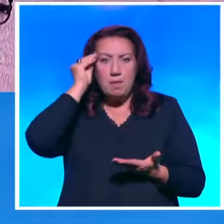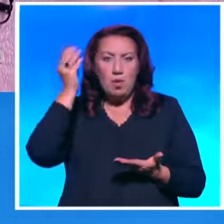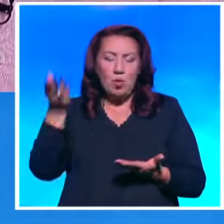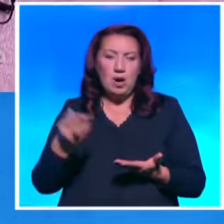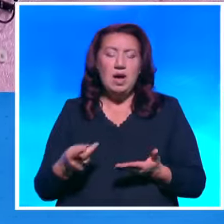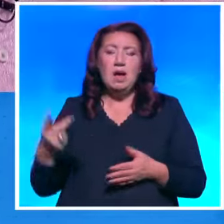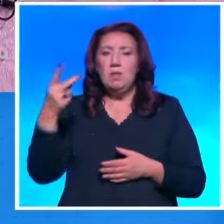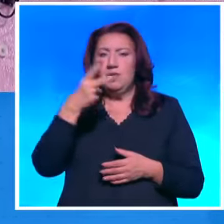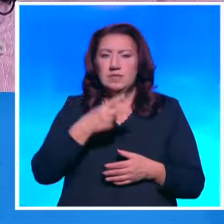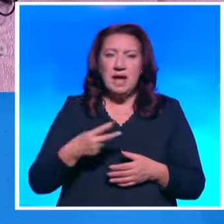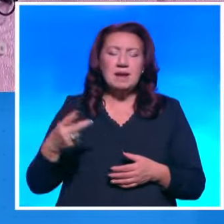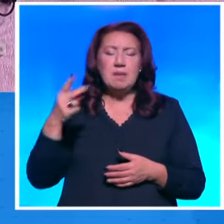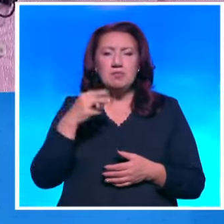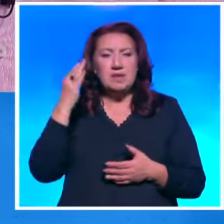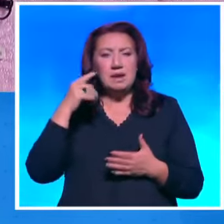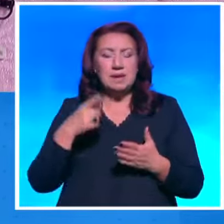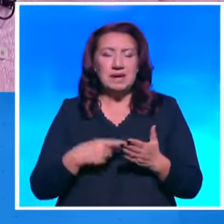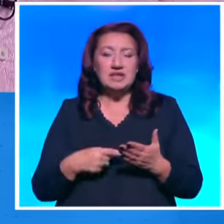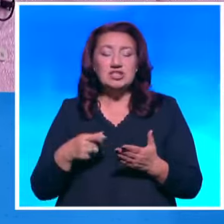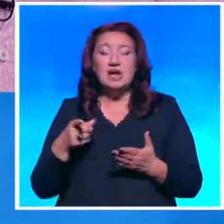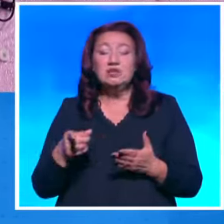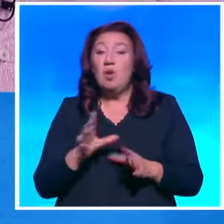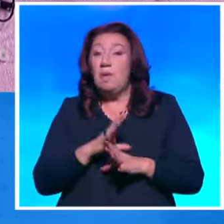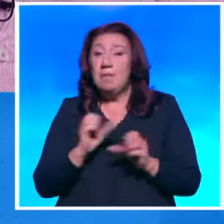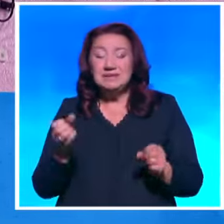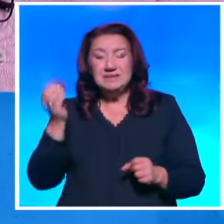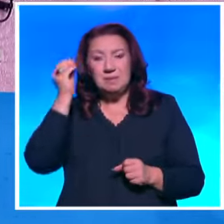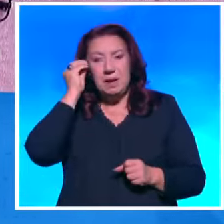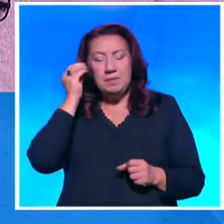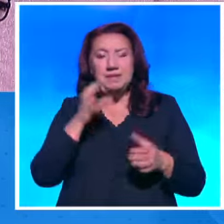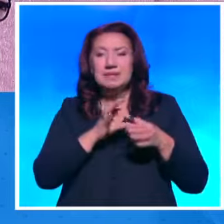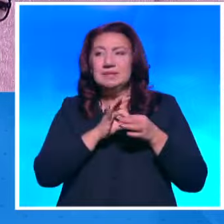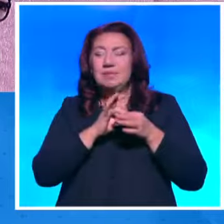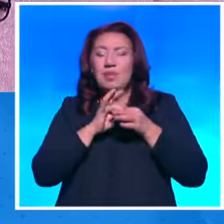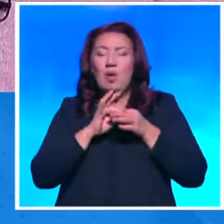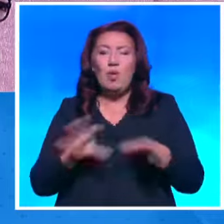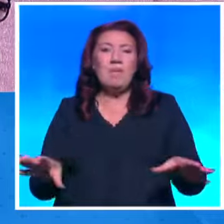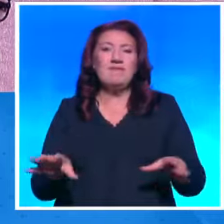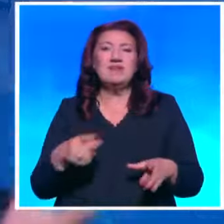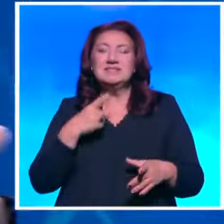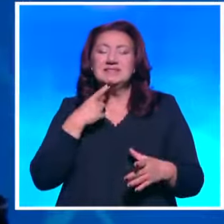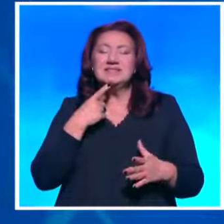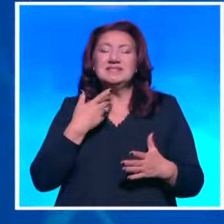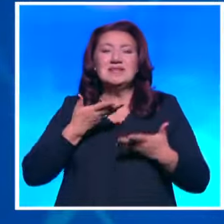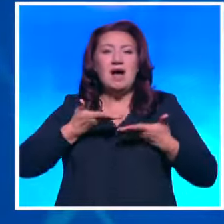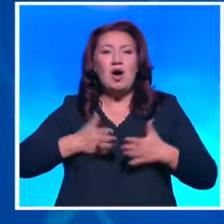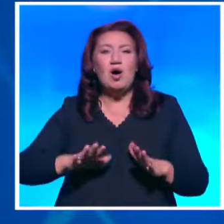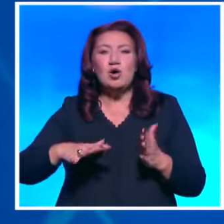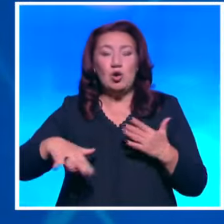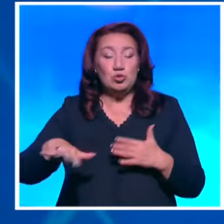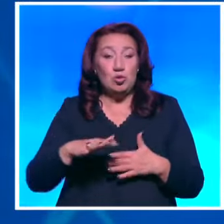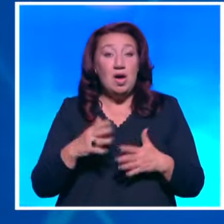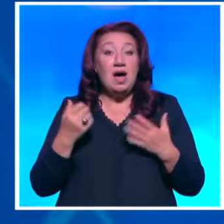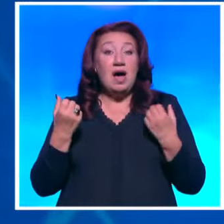паметта ти губиш връзката с най-изконното родното. И ако бъдем, как да кажа, ако бъдем живи след 100 години, за